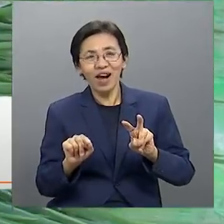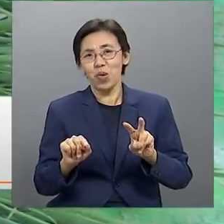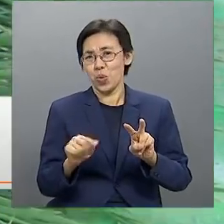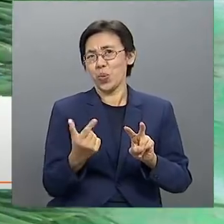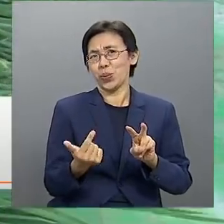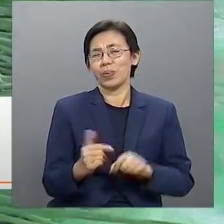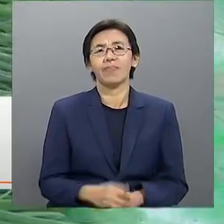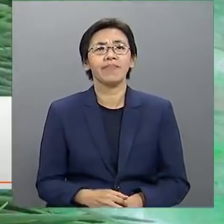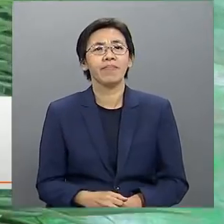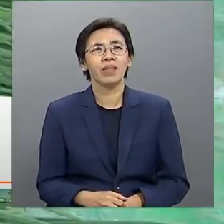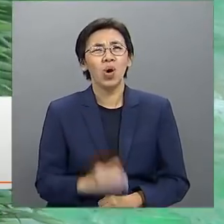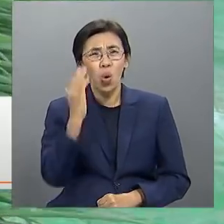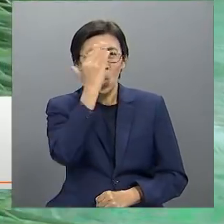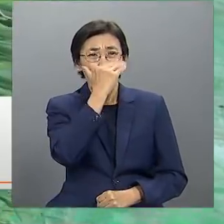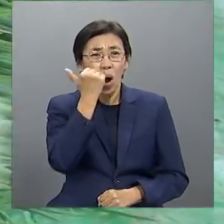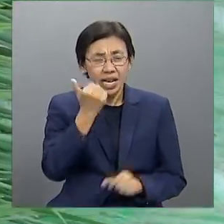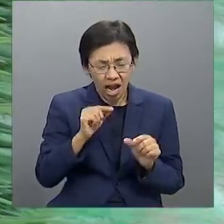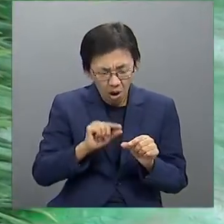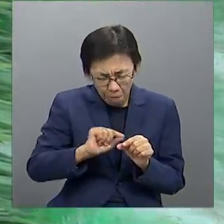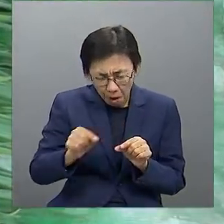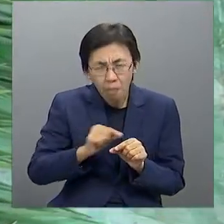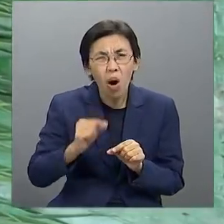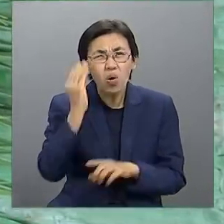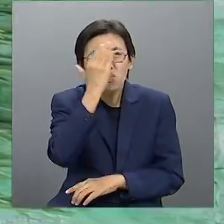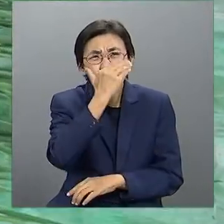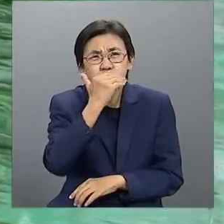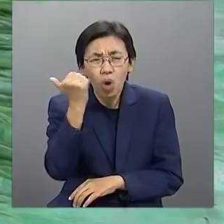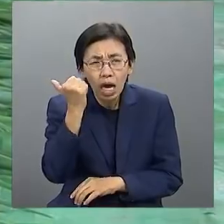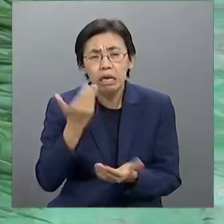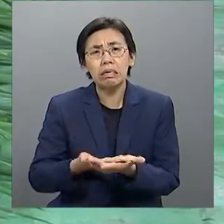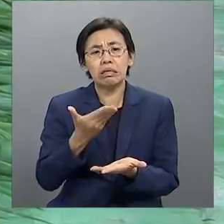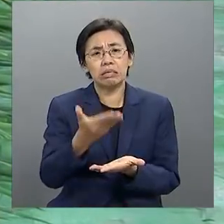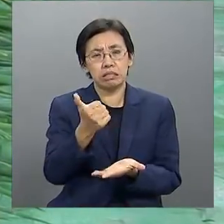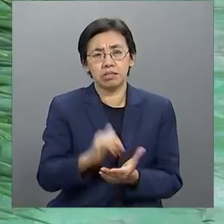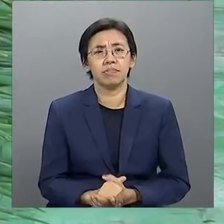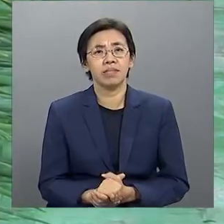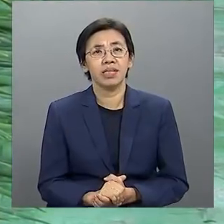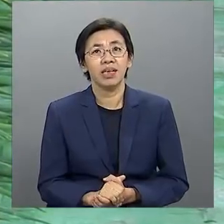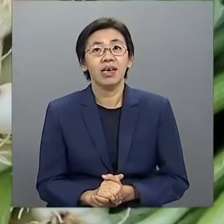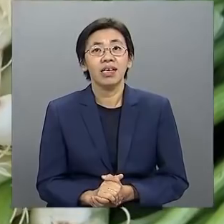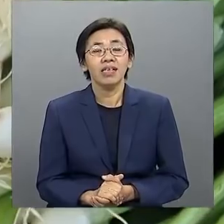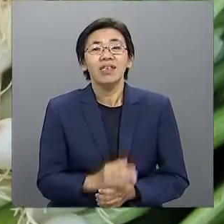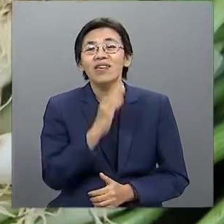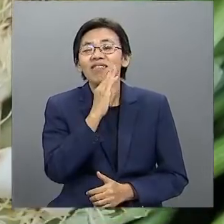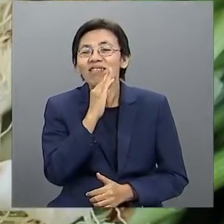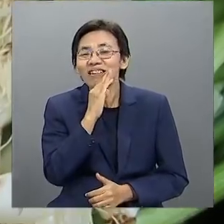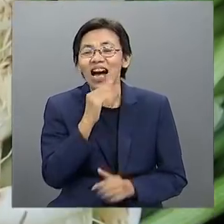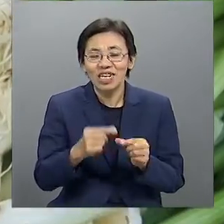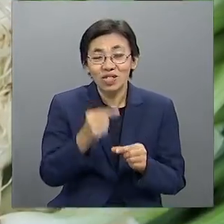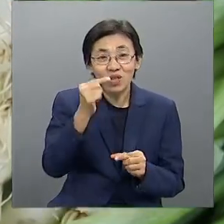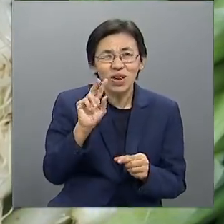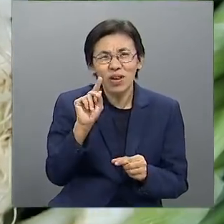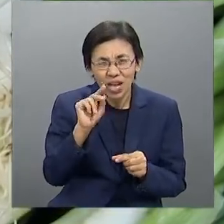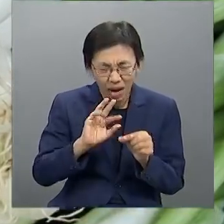ยครับ บอกสวยเนี่ยดูสิเหมือนไม้กวาด น่าซื้อเพราะว่าปกติเวลาไปเก็บพืชผลผลิตต้นหอมเนี่ยมันจะมีเยื่อมีอะไรที่มันจ